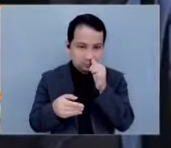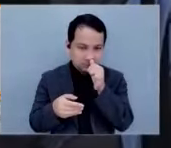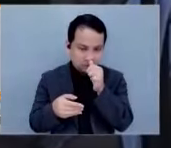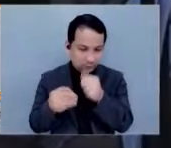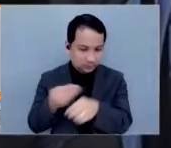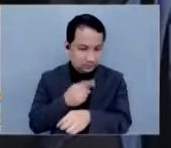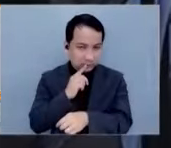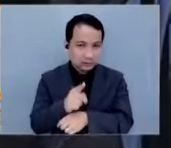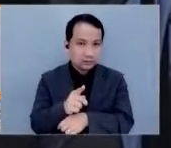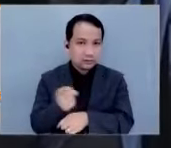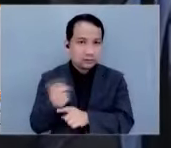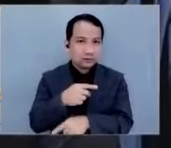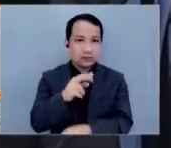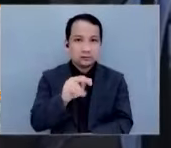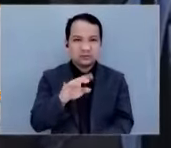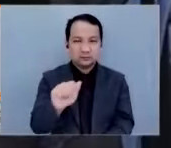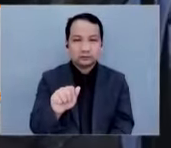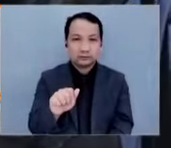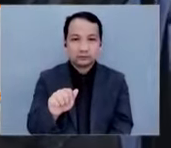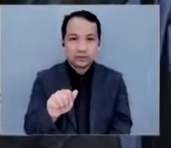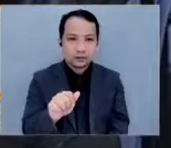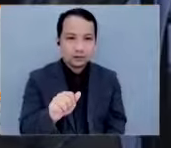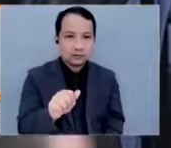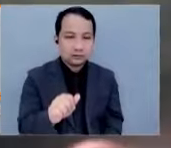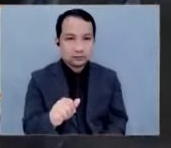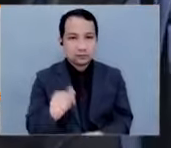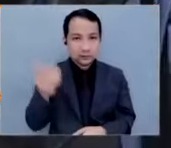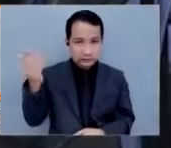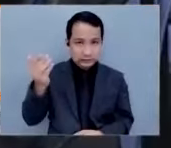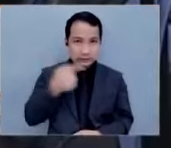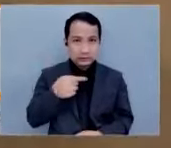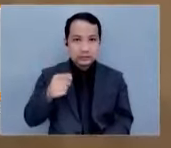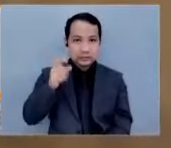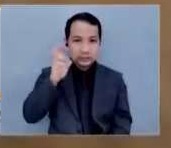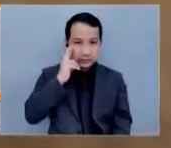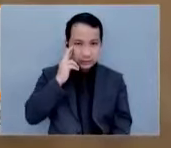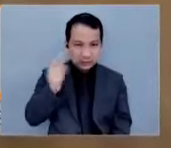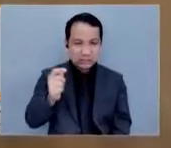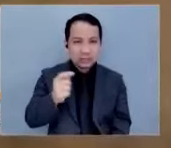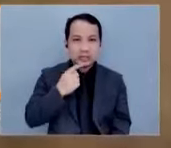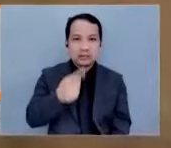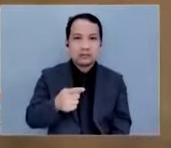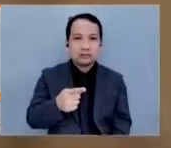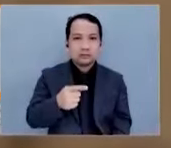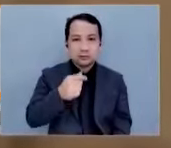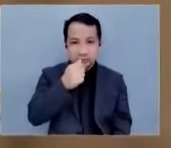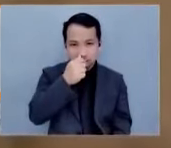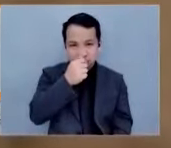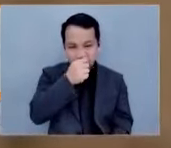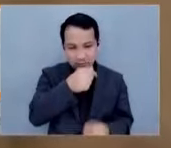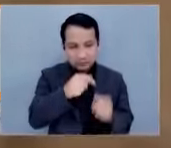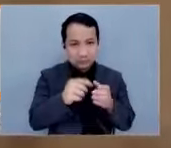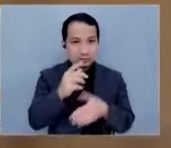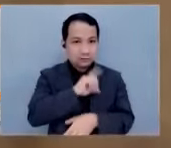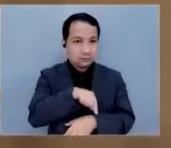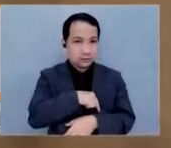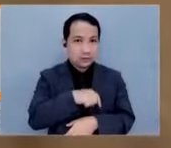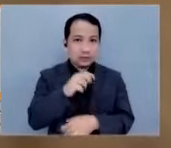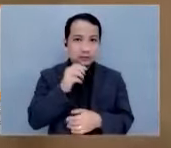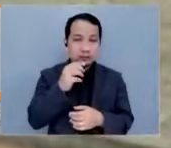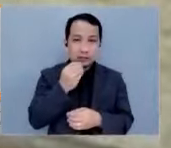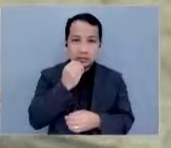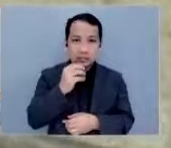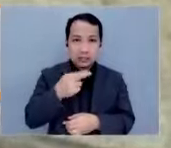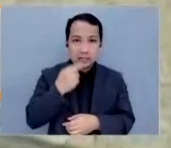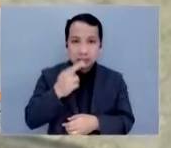mga taga-National Food Authority. Sa privileged speech ni Tulfo, sinabi niyang pinapalabas na pangit ang kalidad ng mga bigas para ibenta